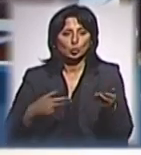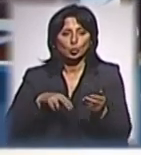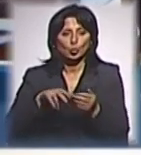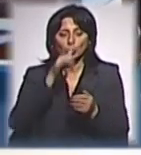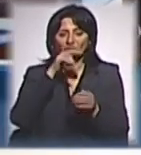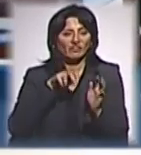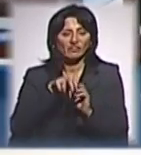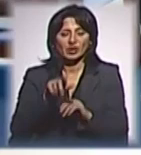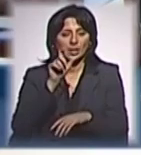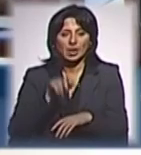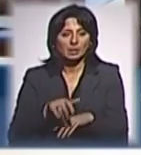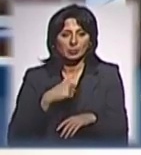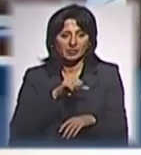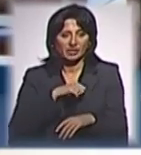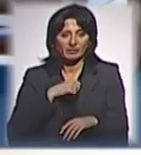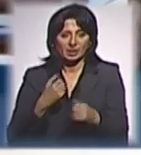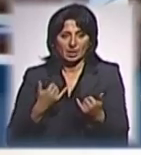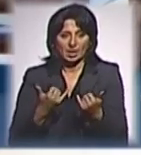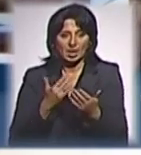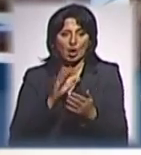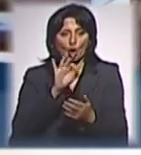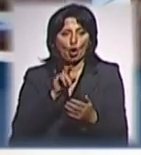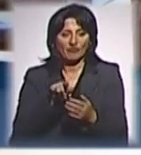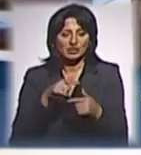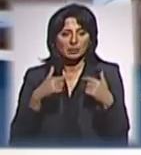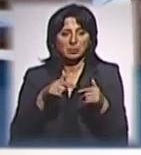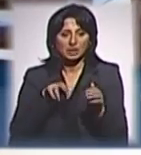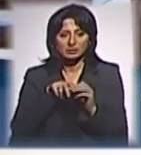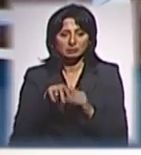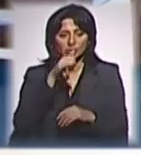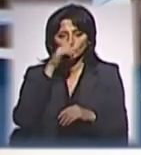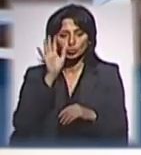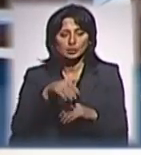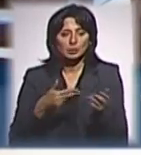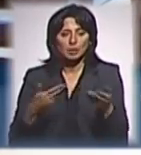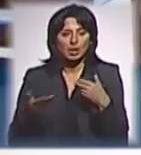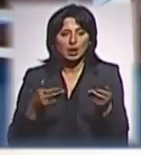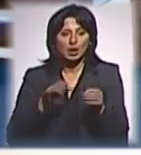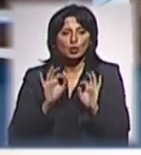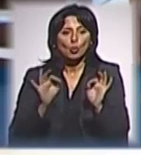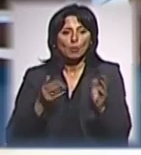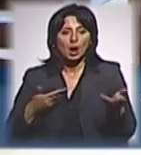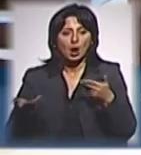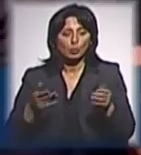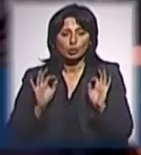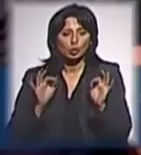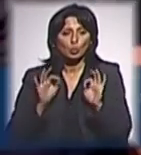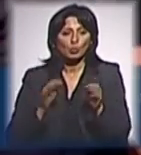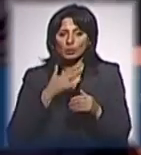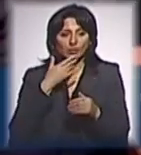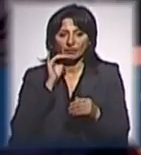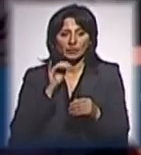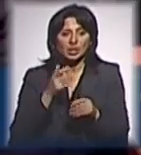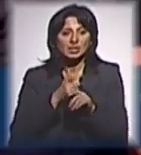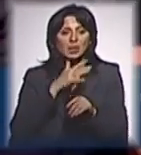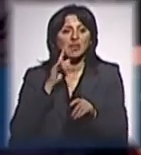ვერ გაივლი ადამიანი და მე თვითონ სადაც მაქვს ახლა ოფისი, იქ პრაქტიკულად შეუძლებელია გაიარო ადამიანმა ნორმალურად, მიუხედავად იმისა, რომ თითქოს